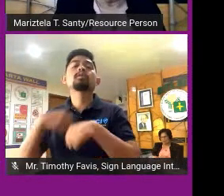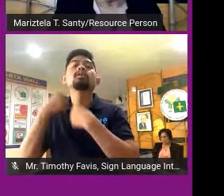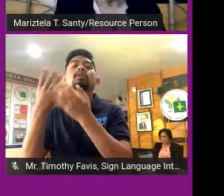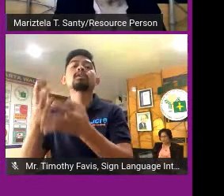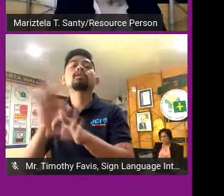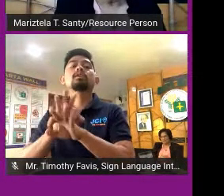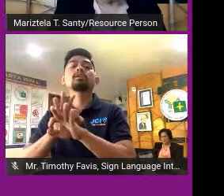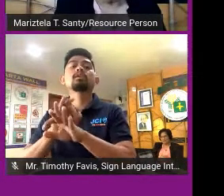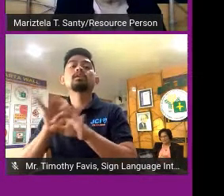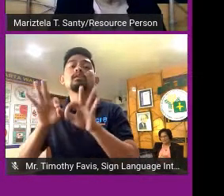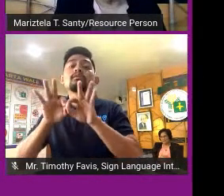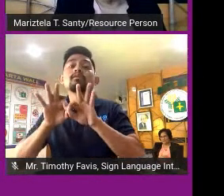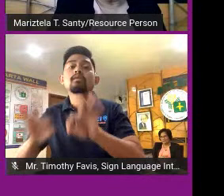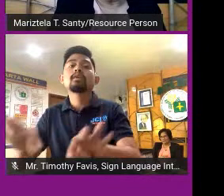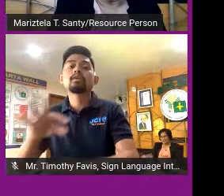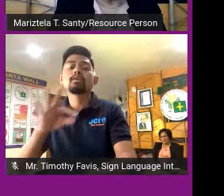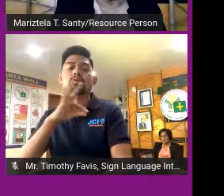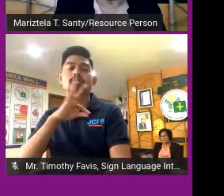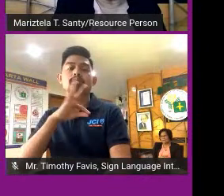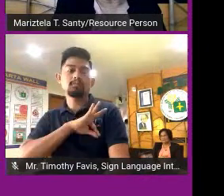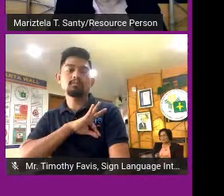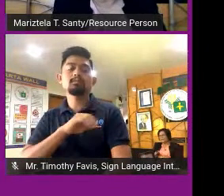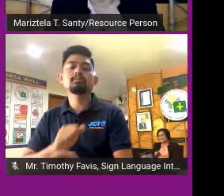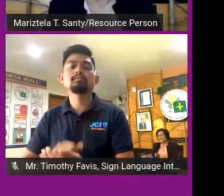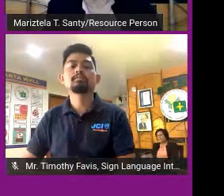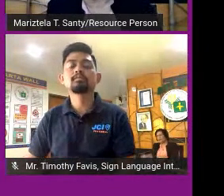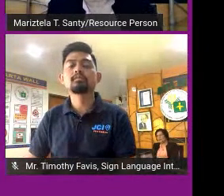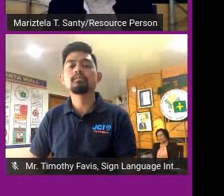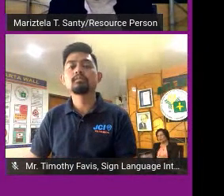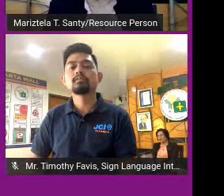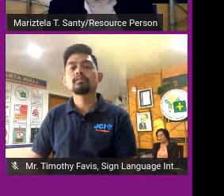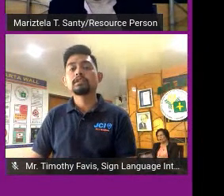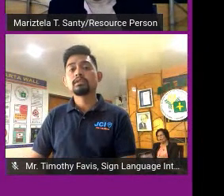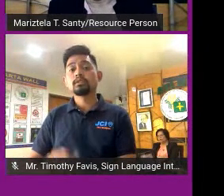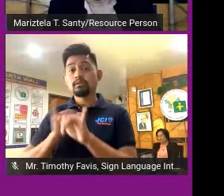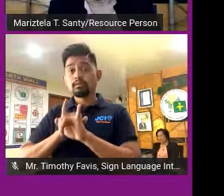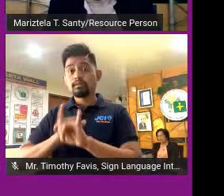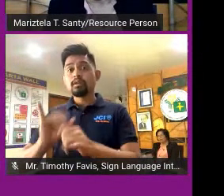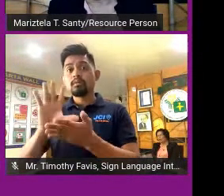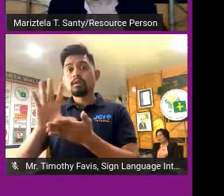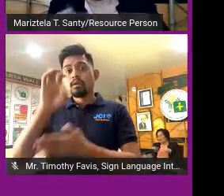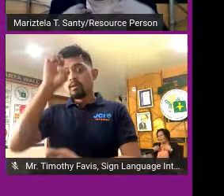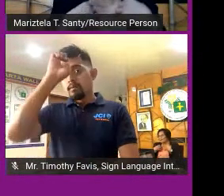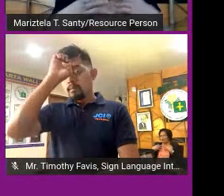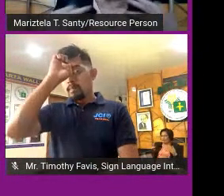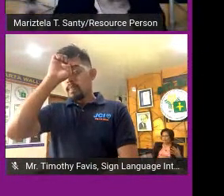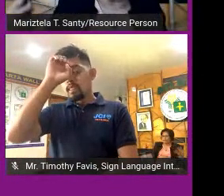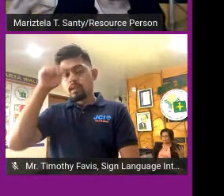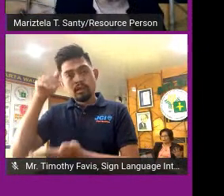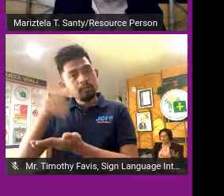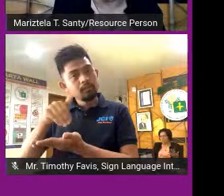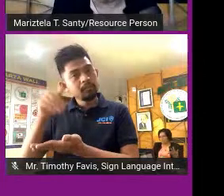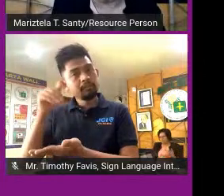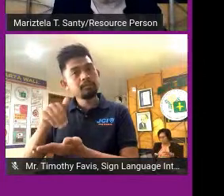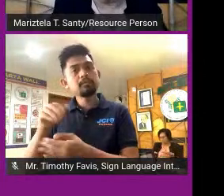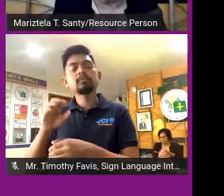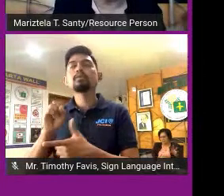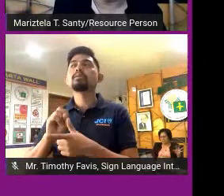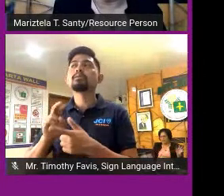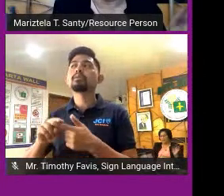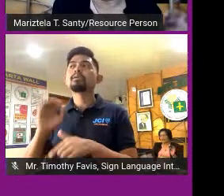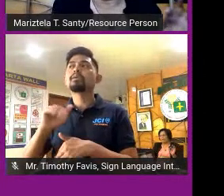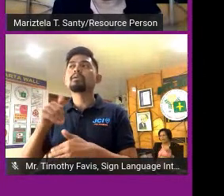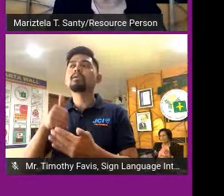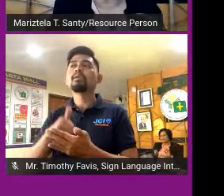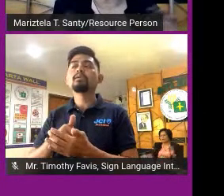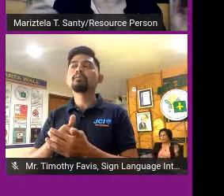Apo. Kaya pagdating sa education or at all levels of